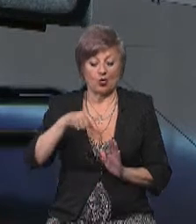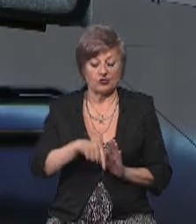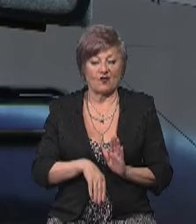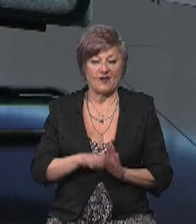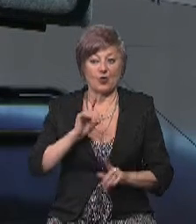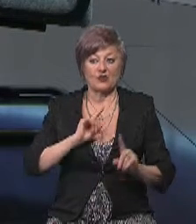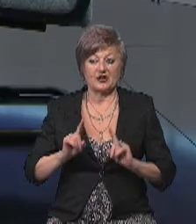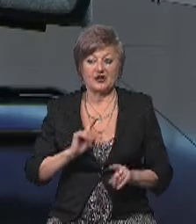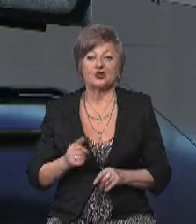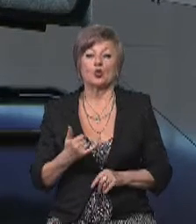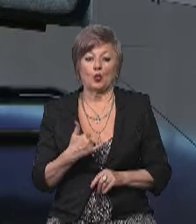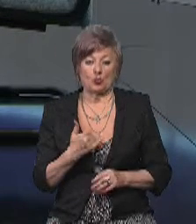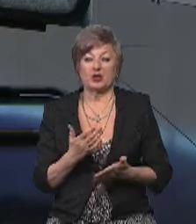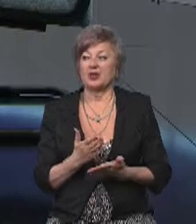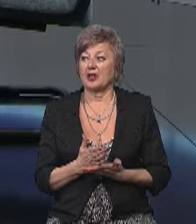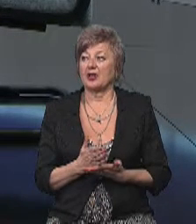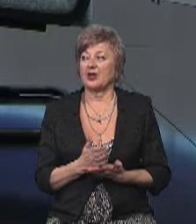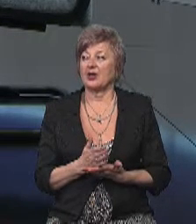Верховної Ради, у мене є